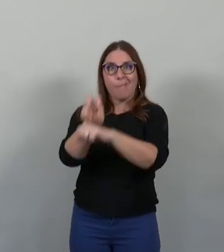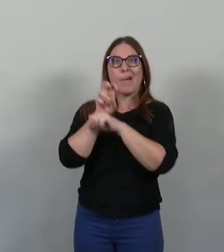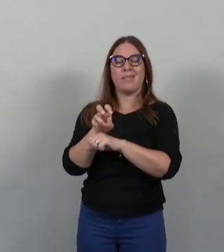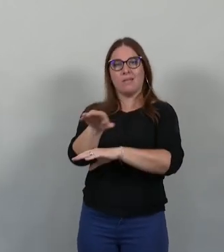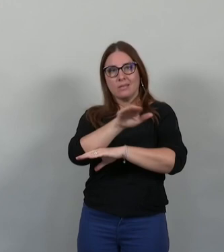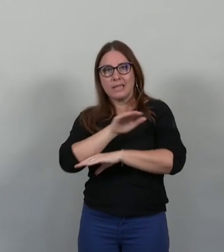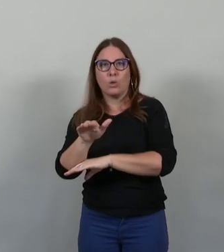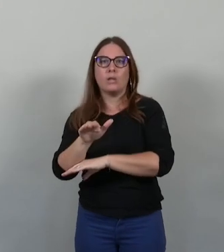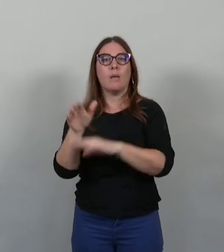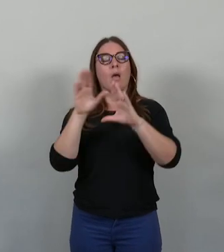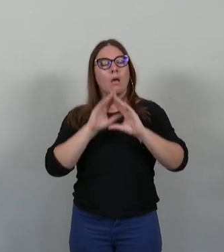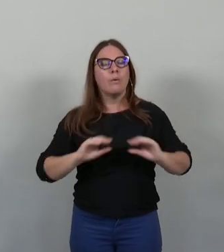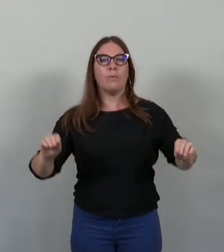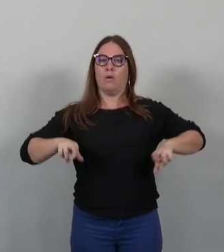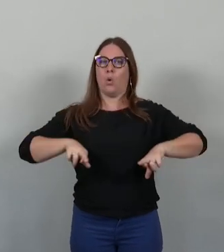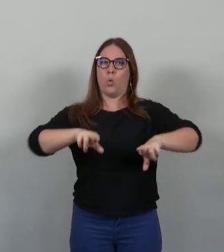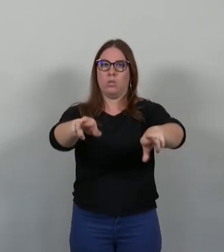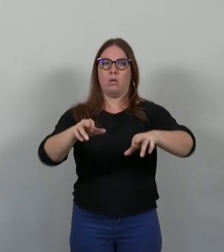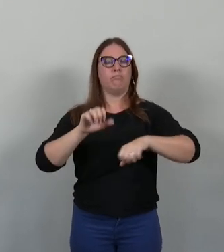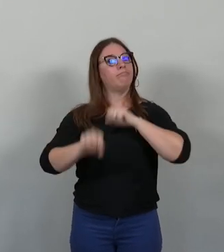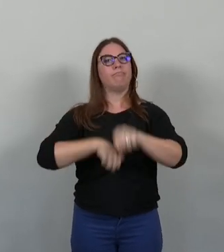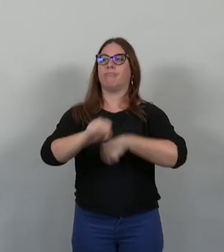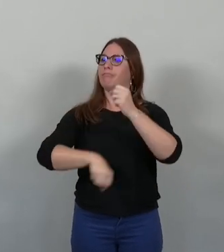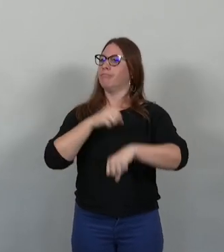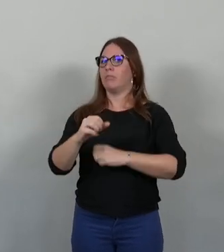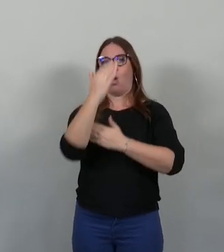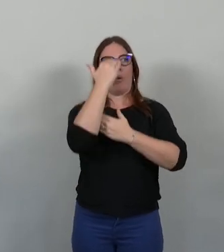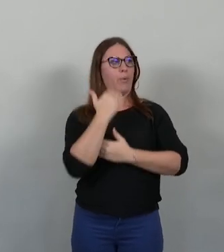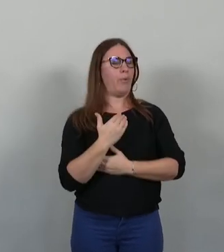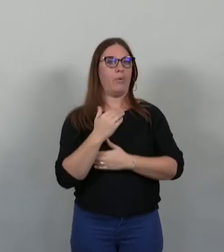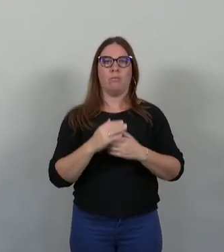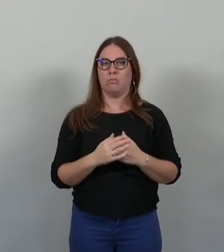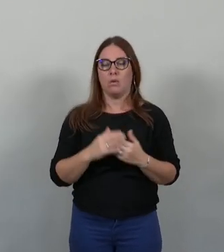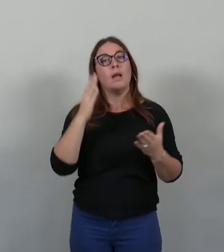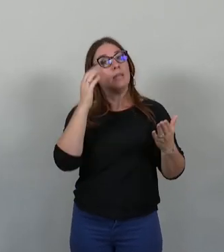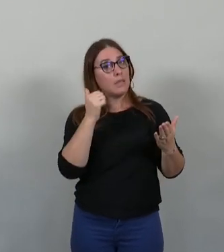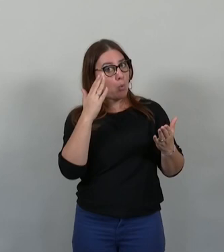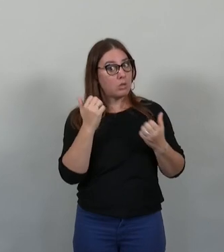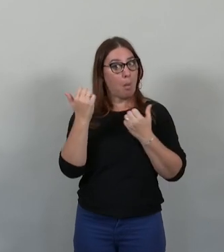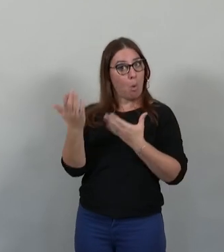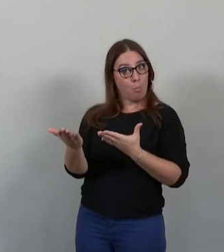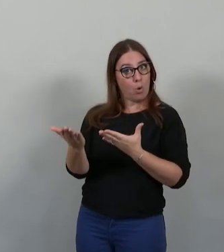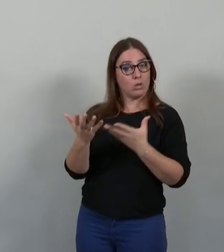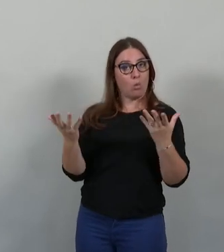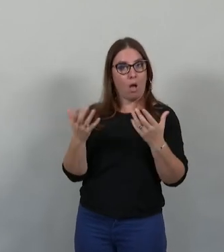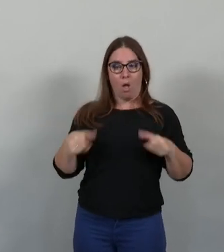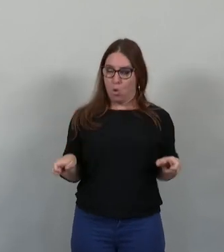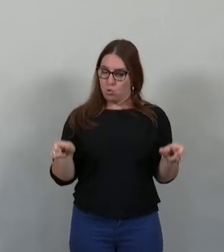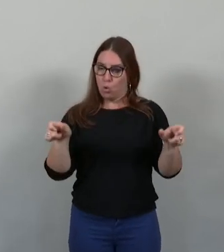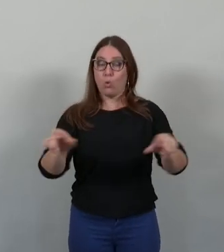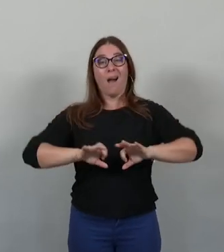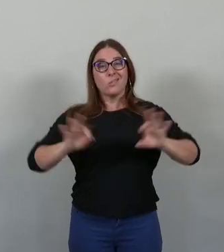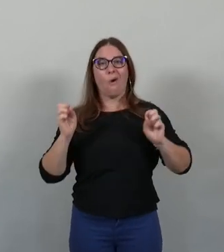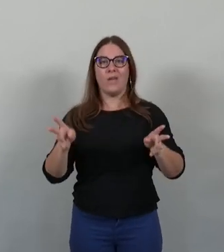et en toute tranquillité les voies publiques aussi pour cela nous vous proposons des trottoirs sans vélo et